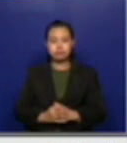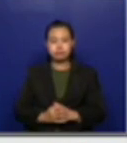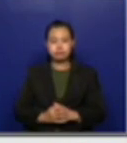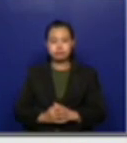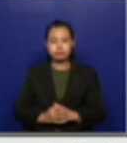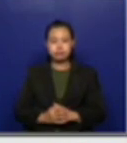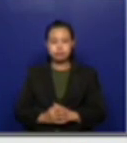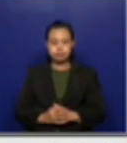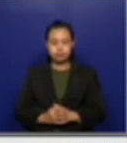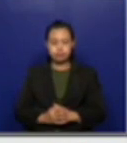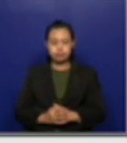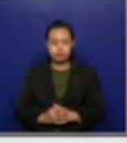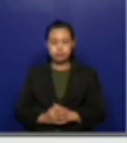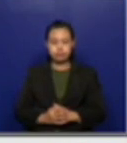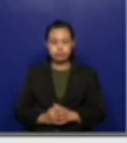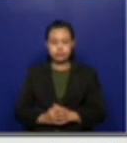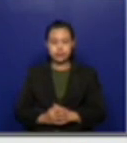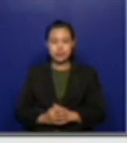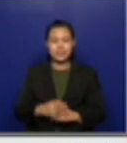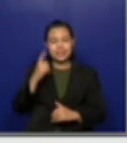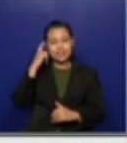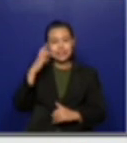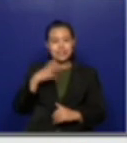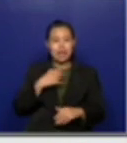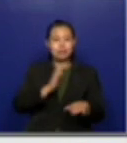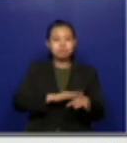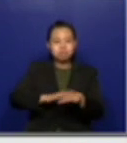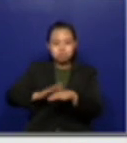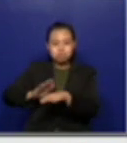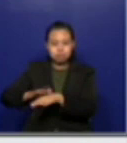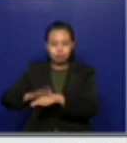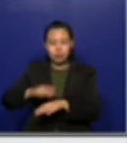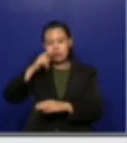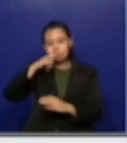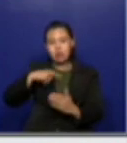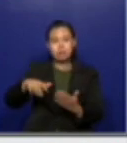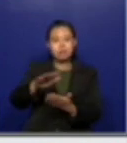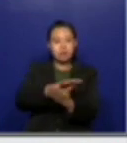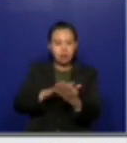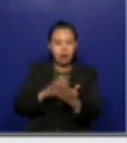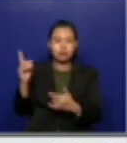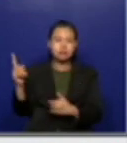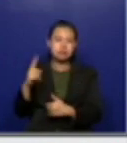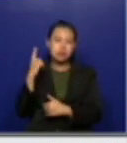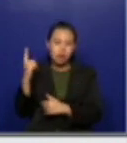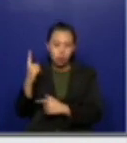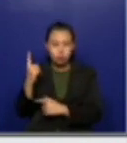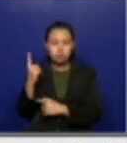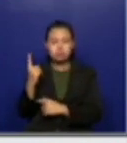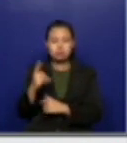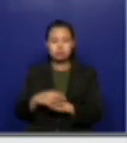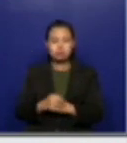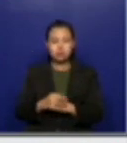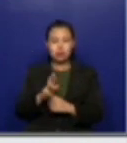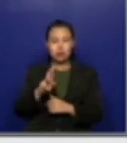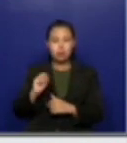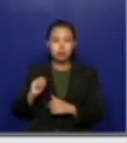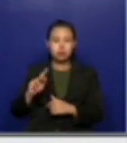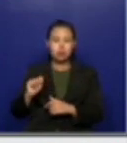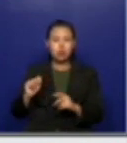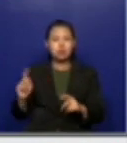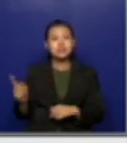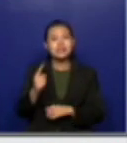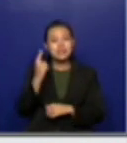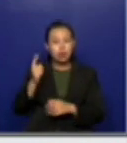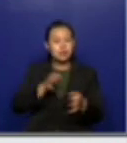ท่านบอกว่าหวังจะกระตุ้นการบริหารภายในประเทศหรือการท่องเที่ยวรัฐมนตรีท่องเที่ยวเมื่อกี้ก็พยายาม